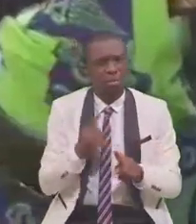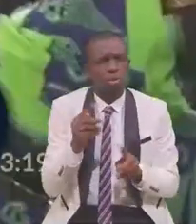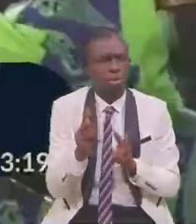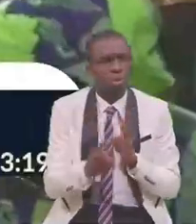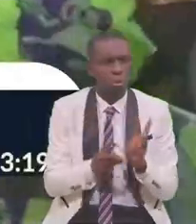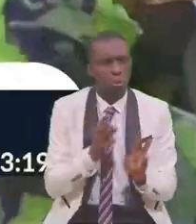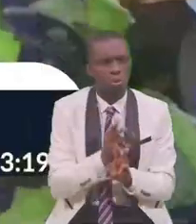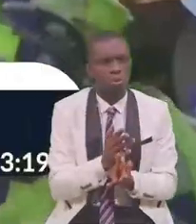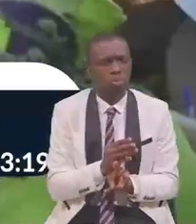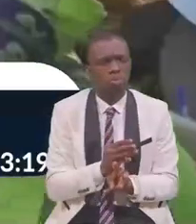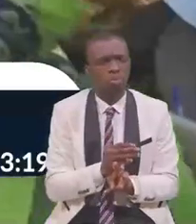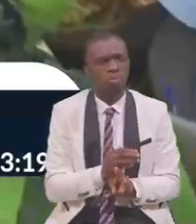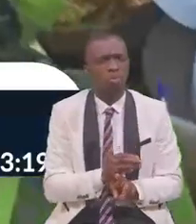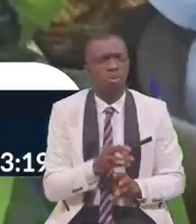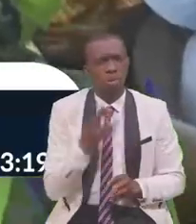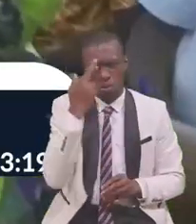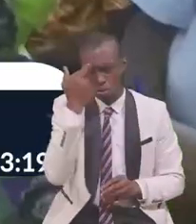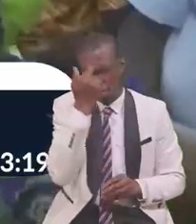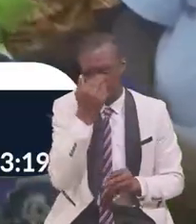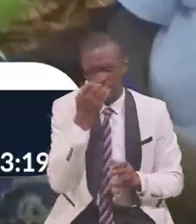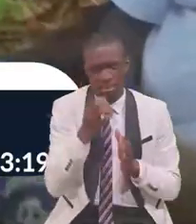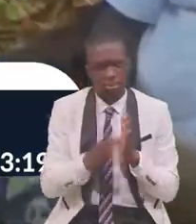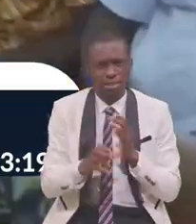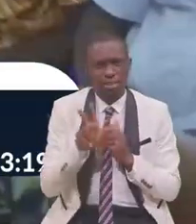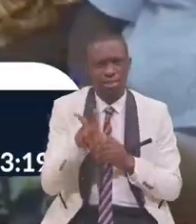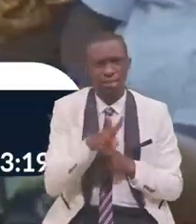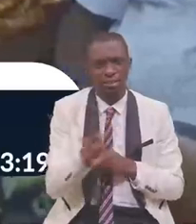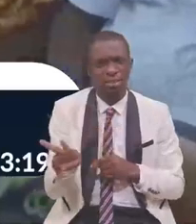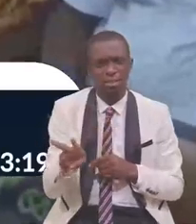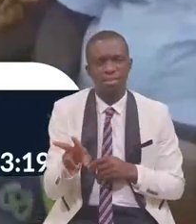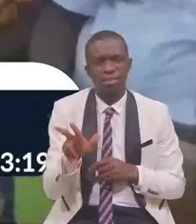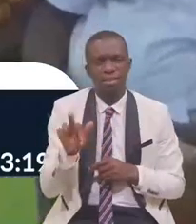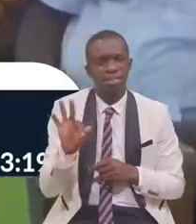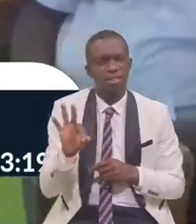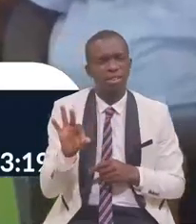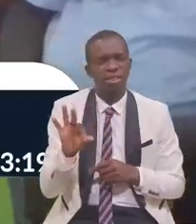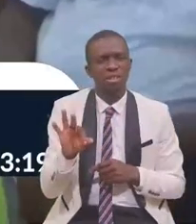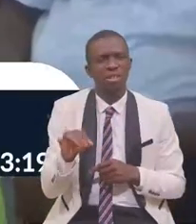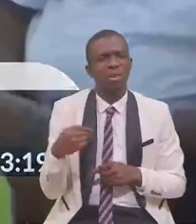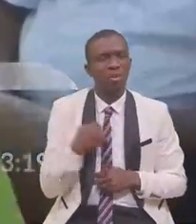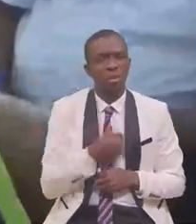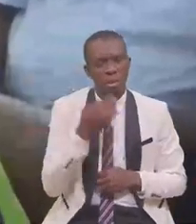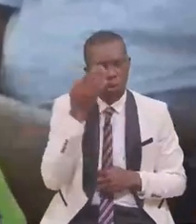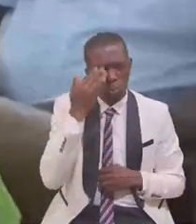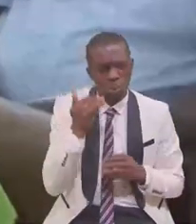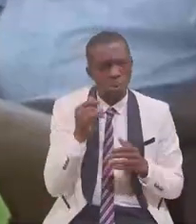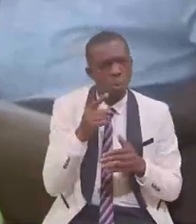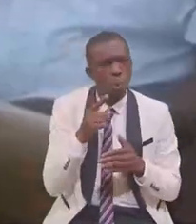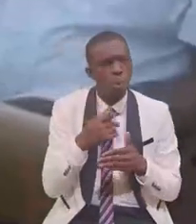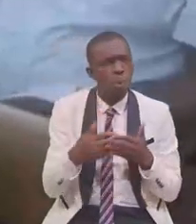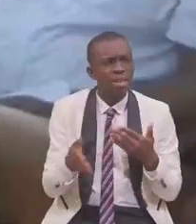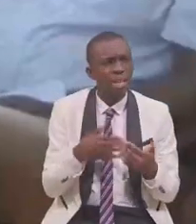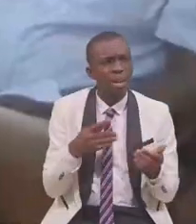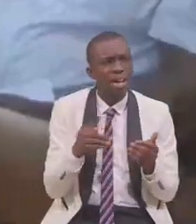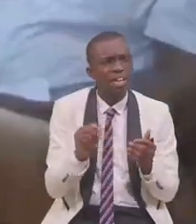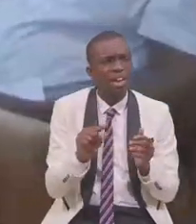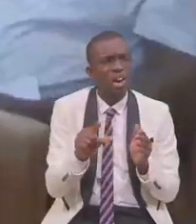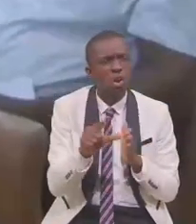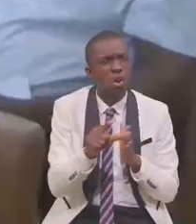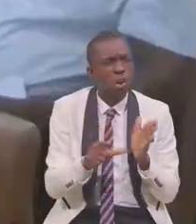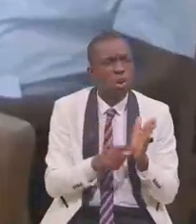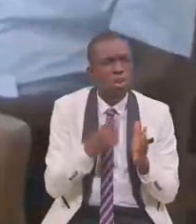Romains 3, 19. Or, nous savons que tout ce que dit la loi, elle le dit à ceux qui sont sous la loi,